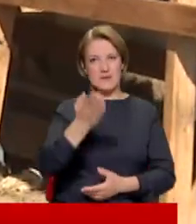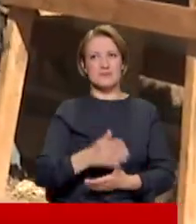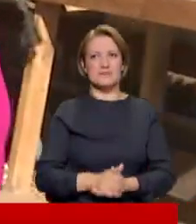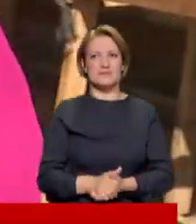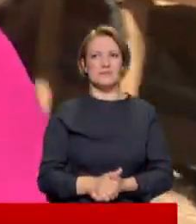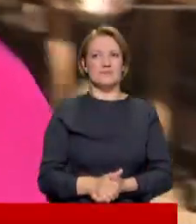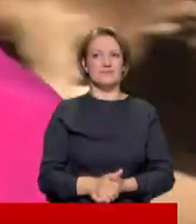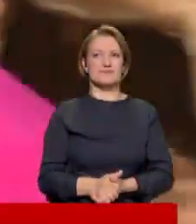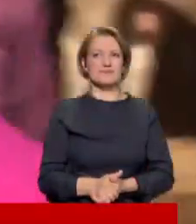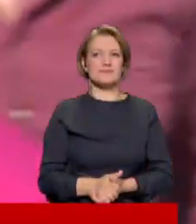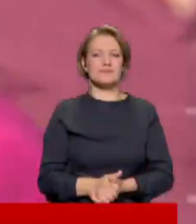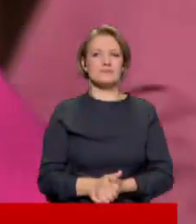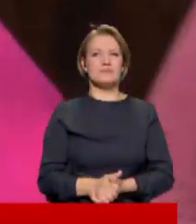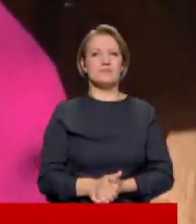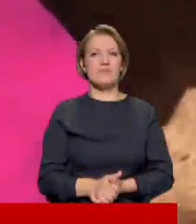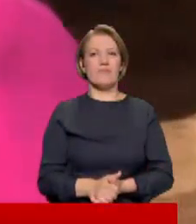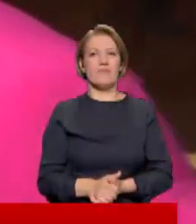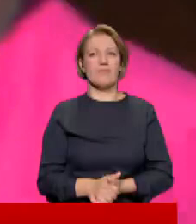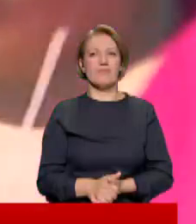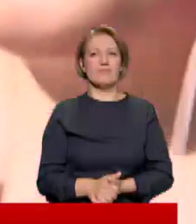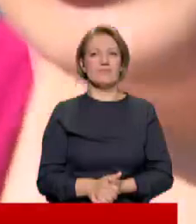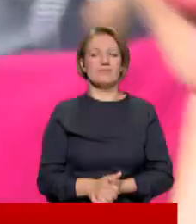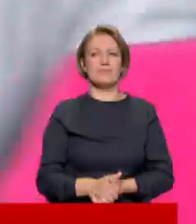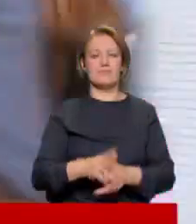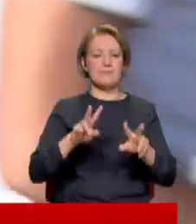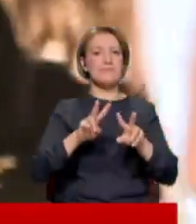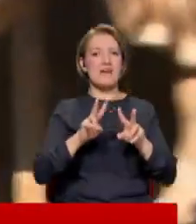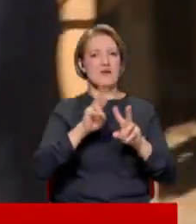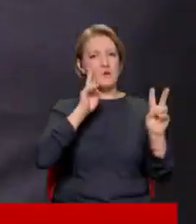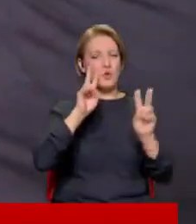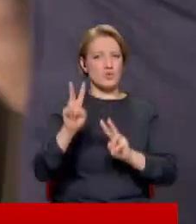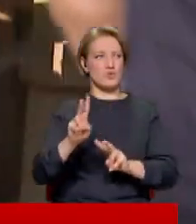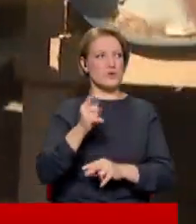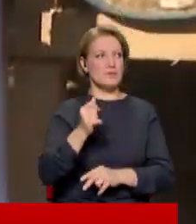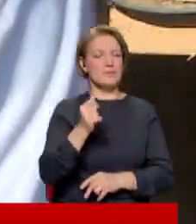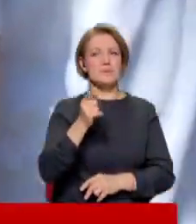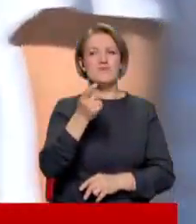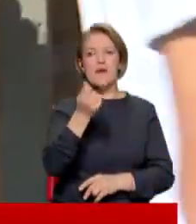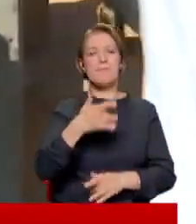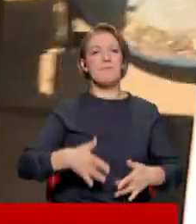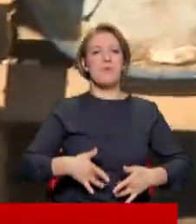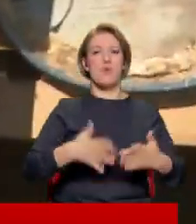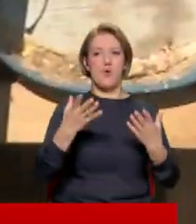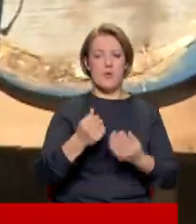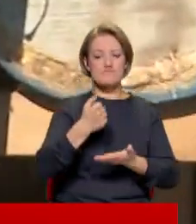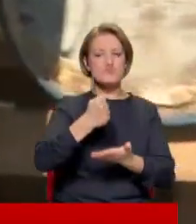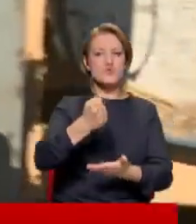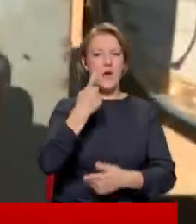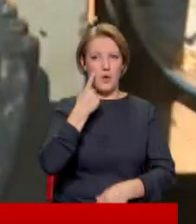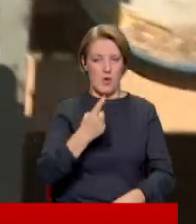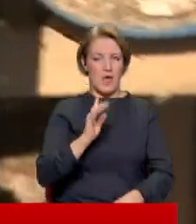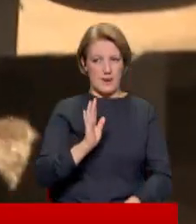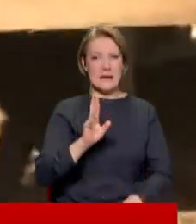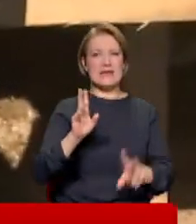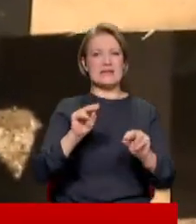dileriz. Teşekkür ederim. İyi bayramlar tekrar. Merve gördüğün gibi fiyattan memnun olanlar da var. Bütçeleri